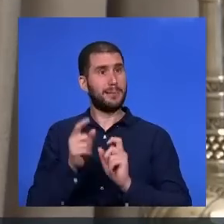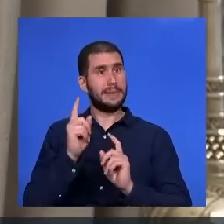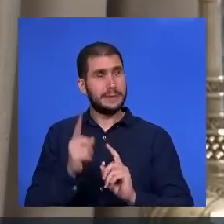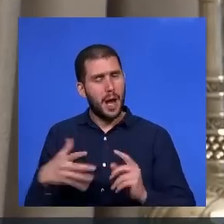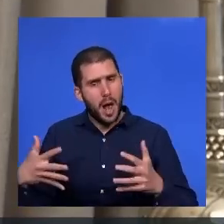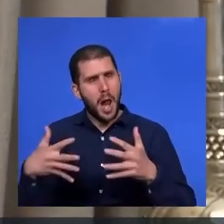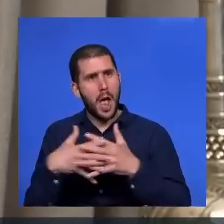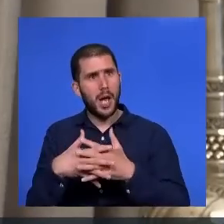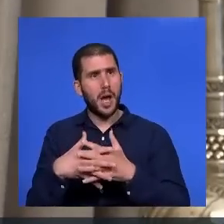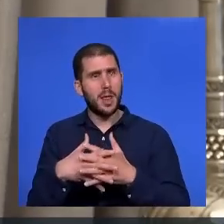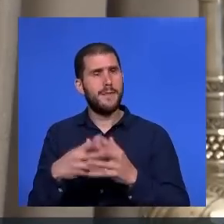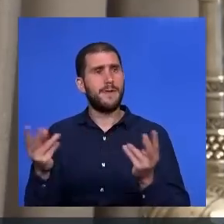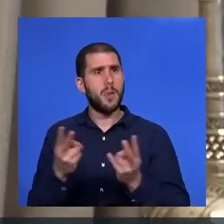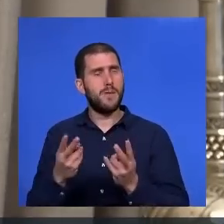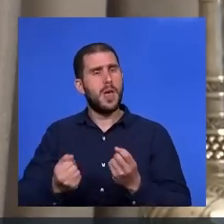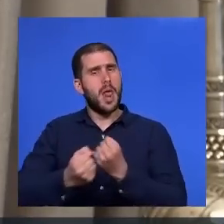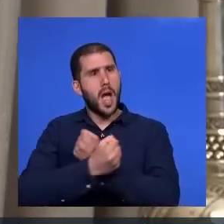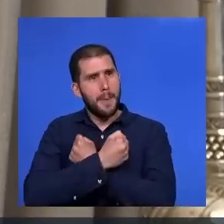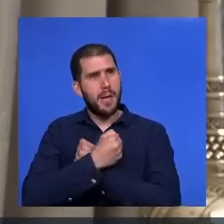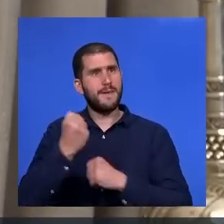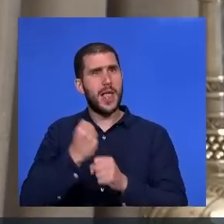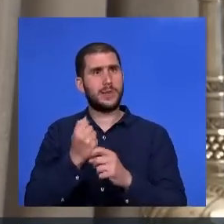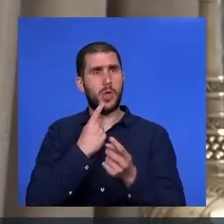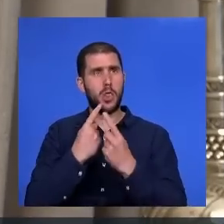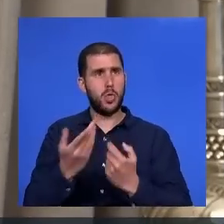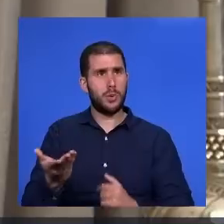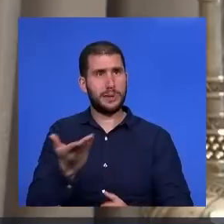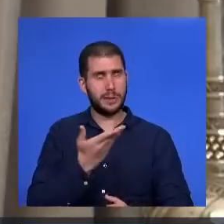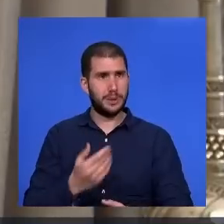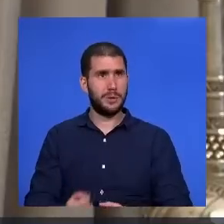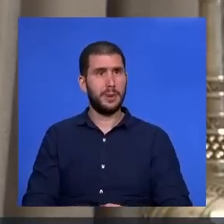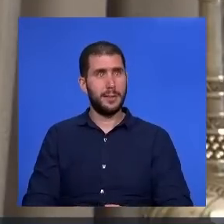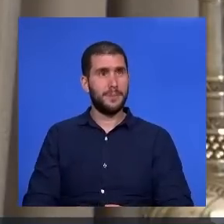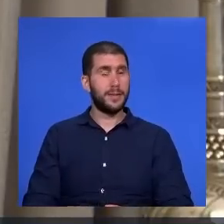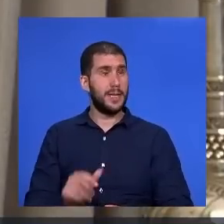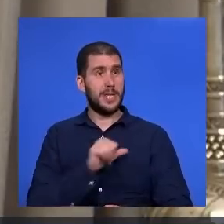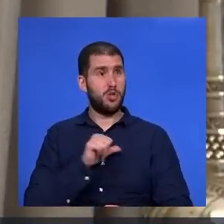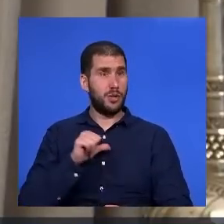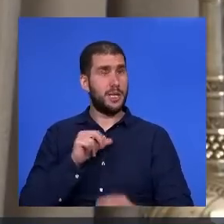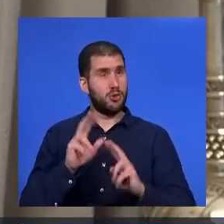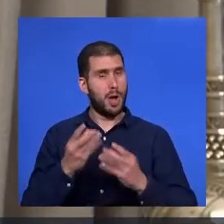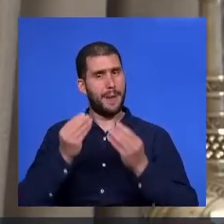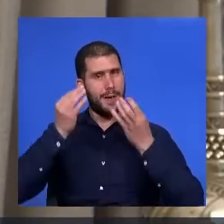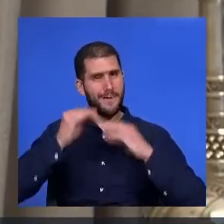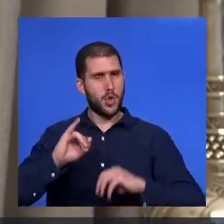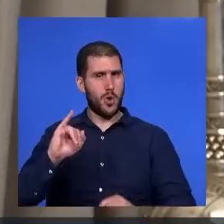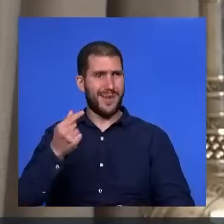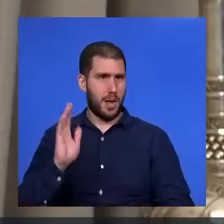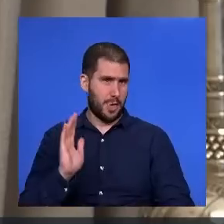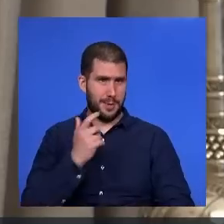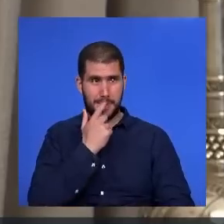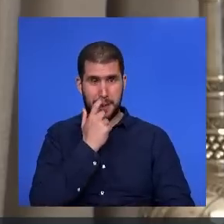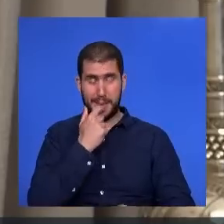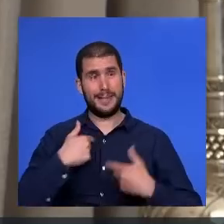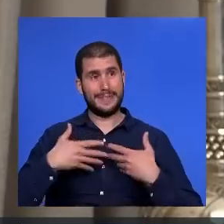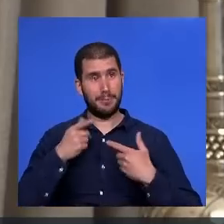ללכד, וכמובן לחבק ולקיים דו-שיח. באופן אישי יש לי הרבה כבוד ליואב גלנט, ואני